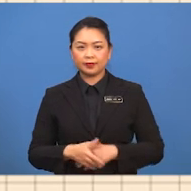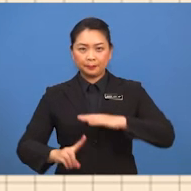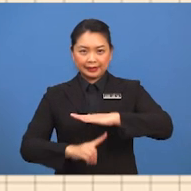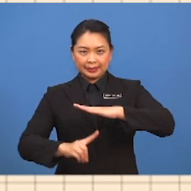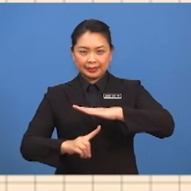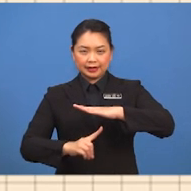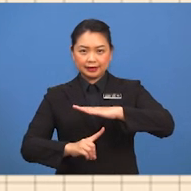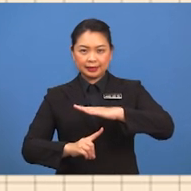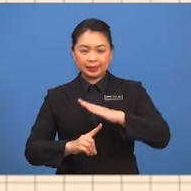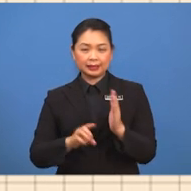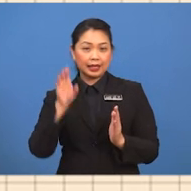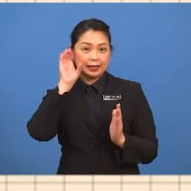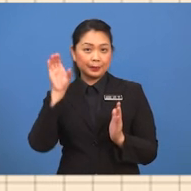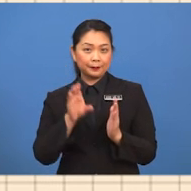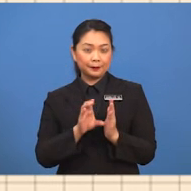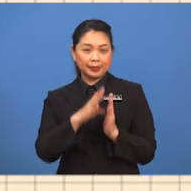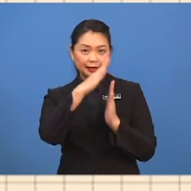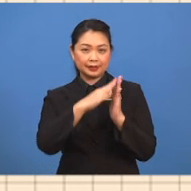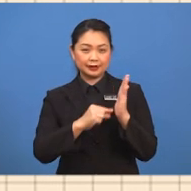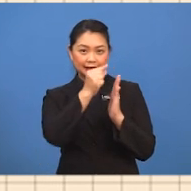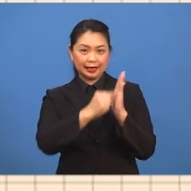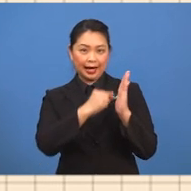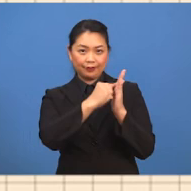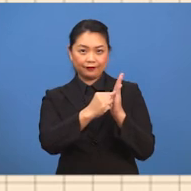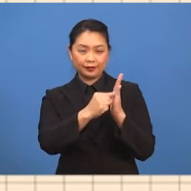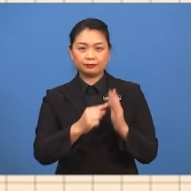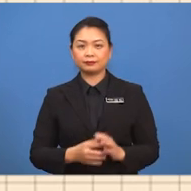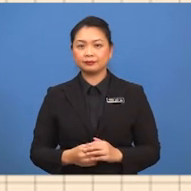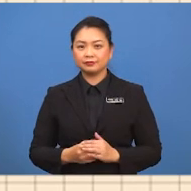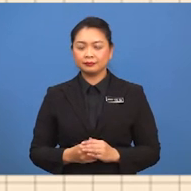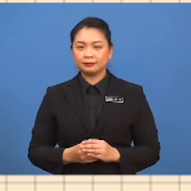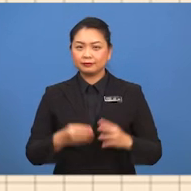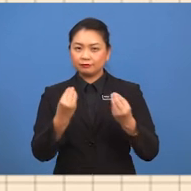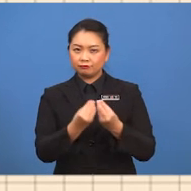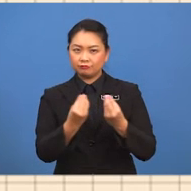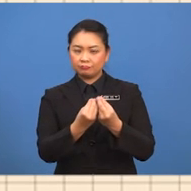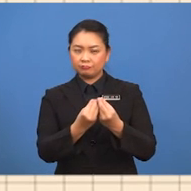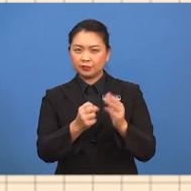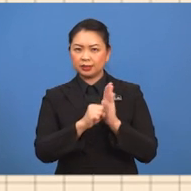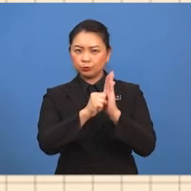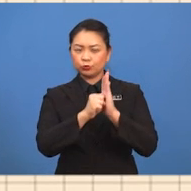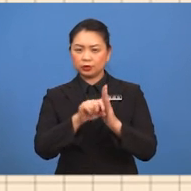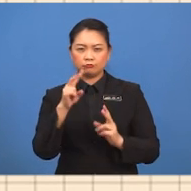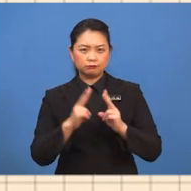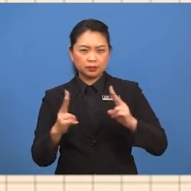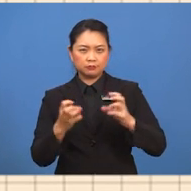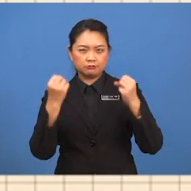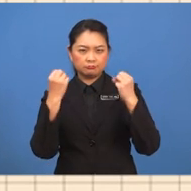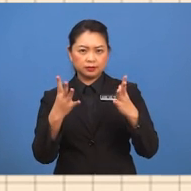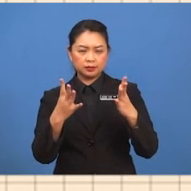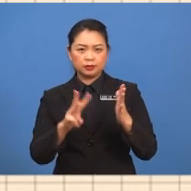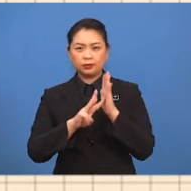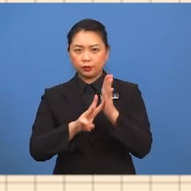Berdasarkan piktograf yang diberikan, bilangan simbol yang paling banyak